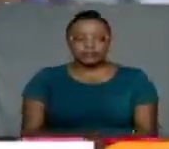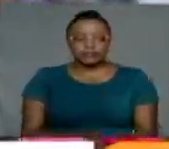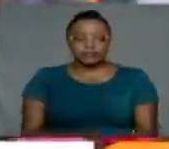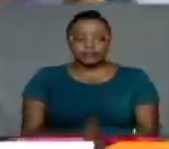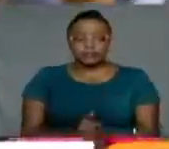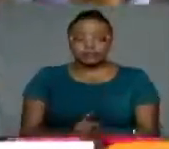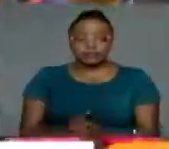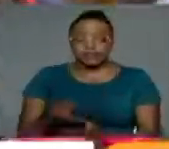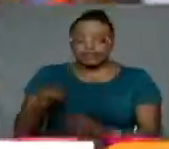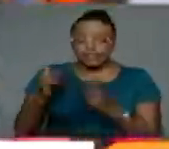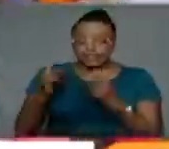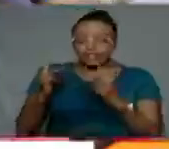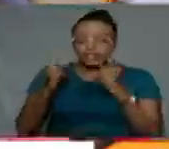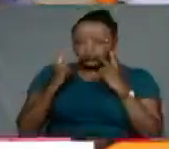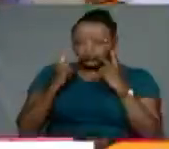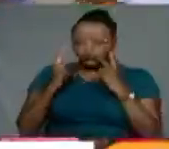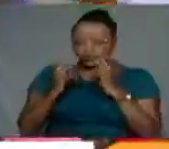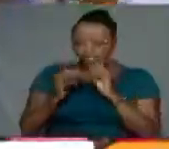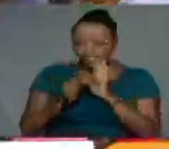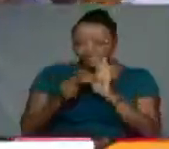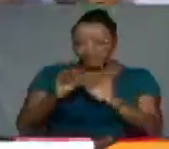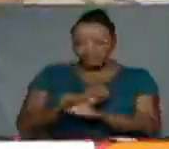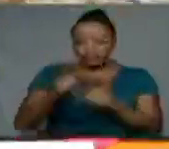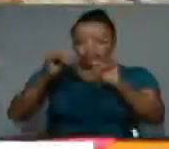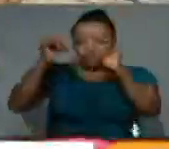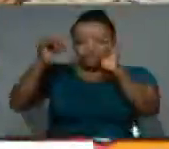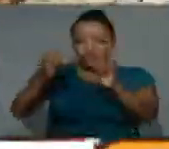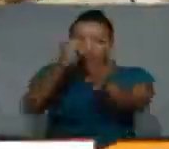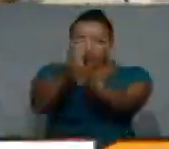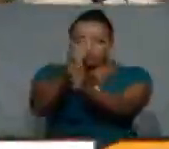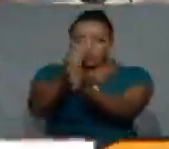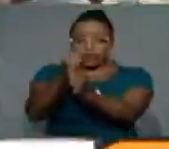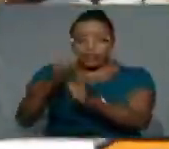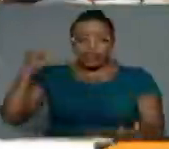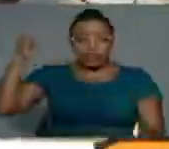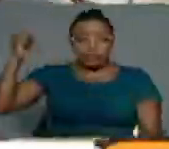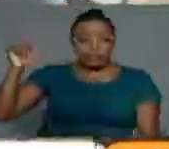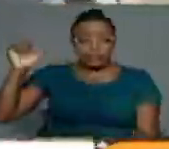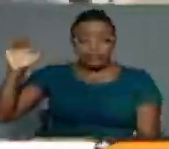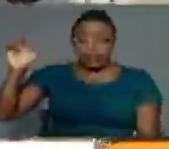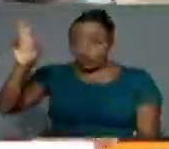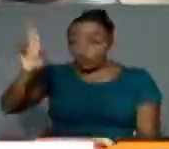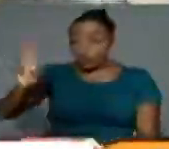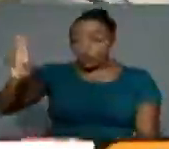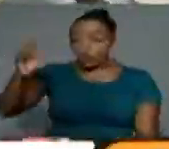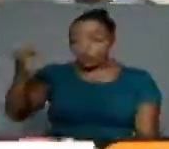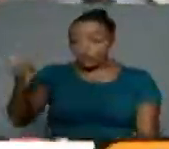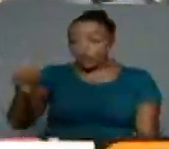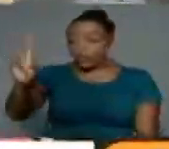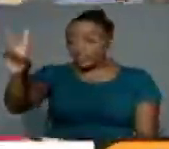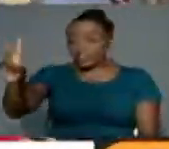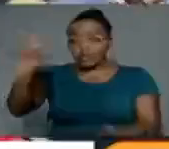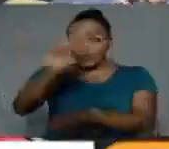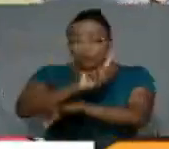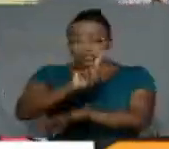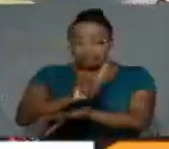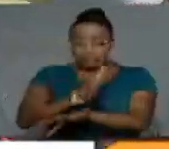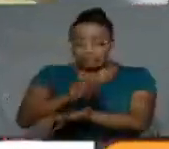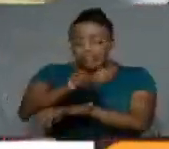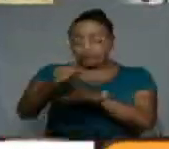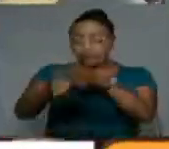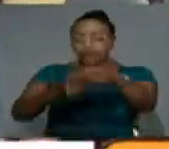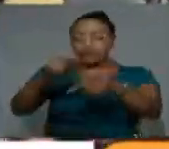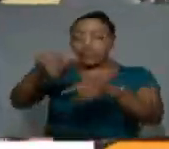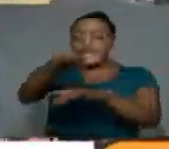Katika kile kinachodhihirika bayana kama mkondo mpya wa utandakazi na siasa zake, Rais Uhuru Kenyatta kwa siku ya pili alipiga kambi katika eneo la